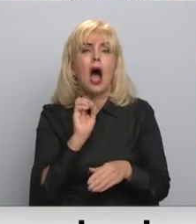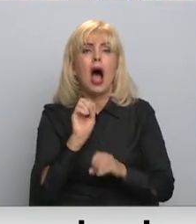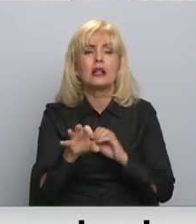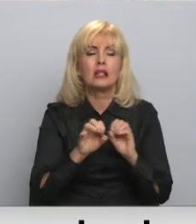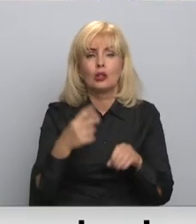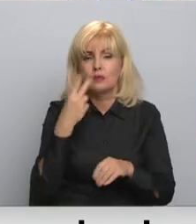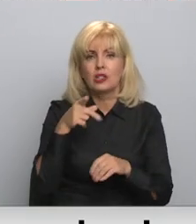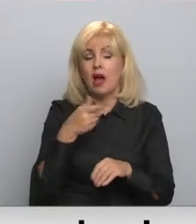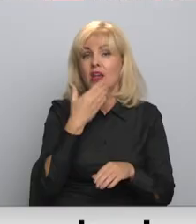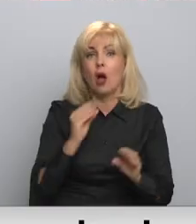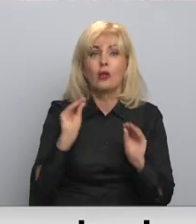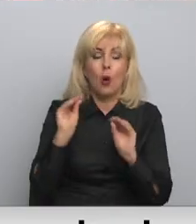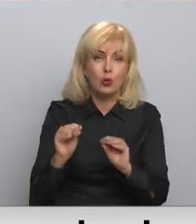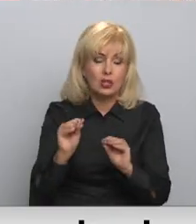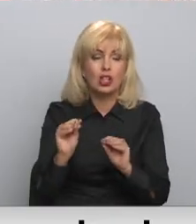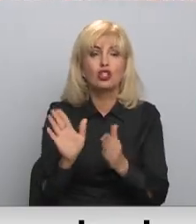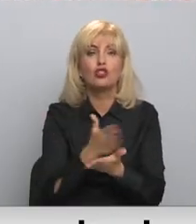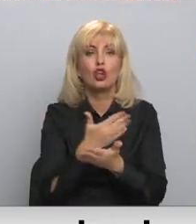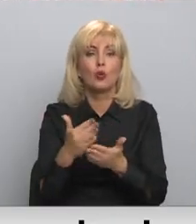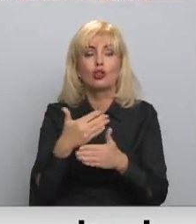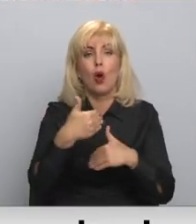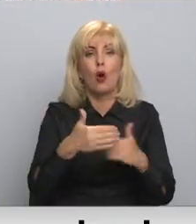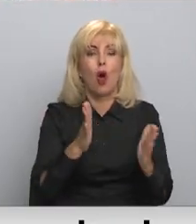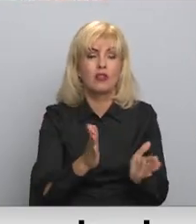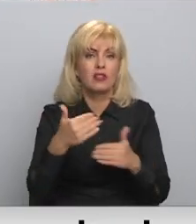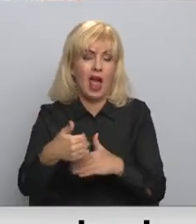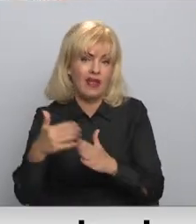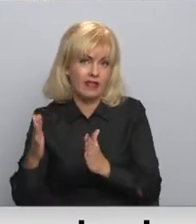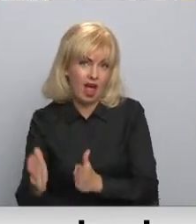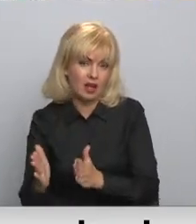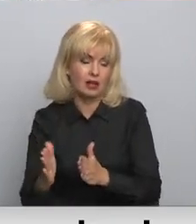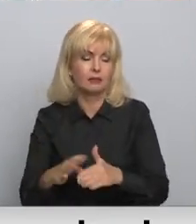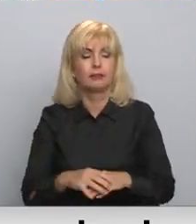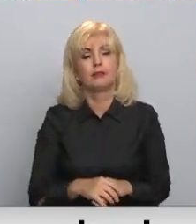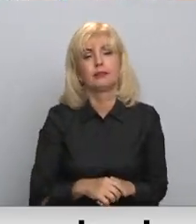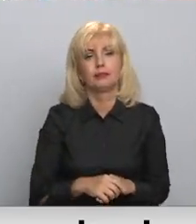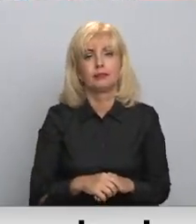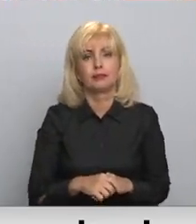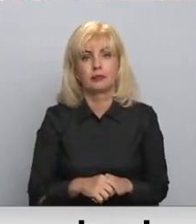uzstādīti atkritumu šķirošanas konteineri. Ilja Kozins, Dzintars Spriņģis, Latvijas televīzija.